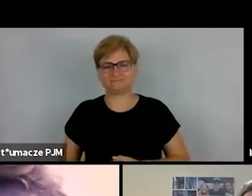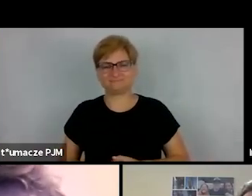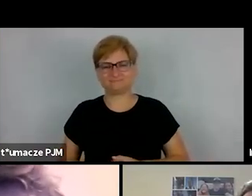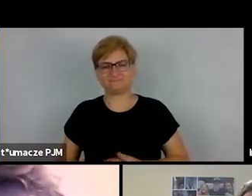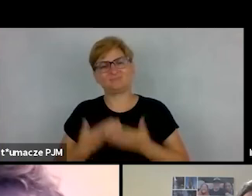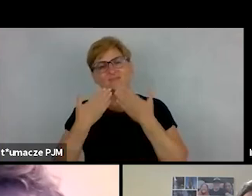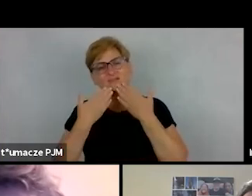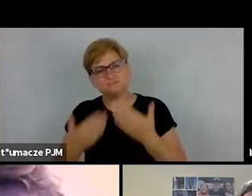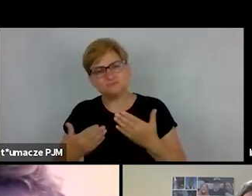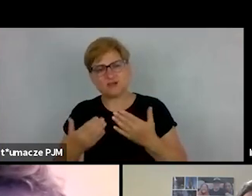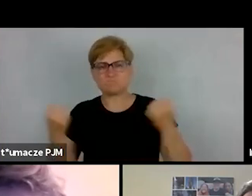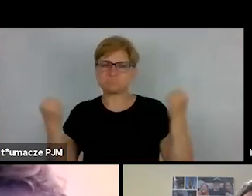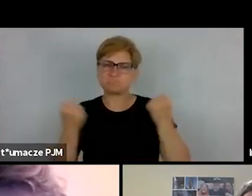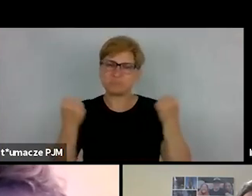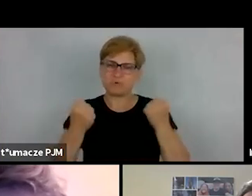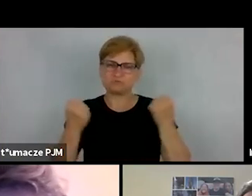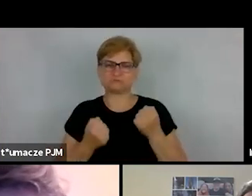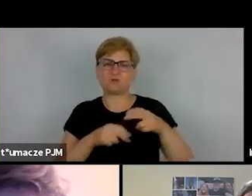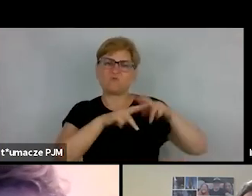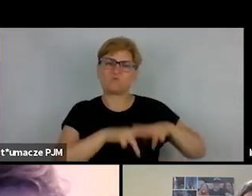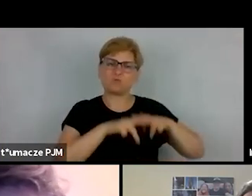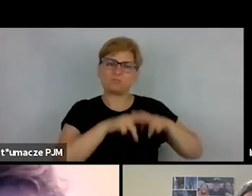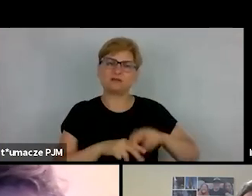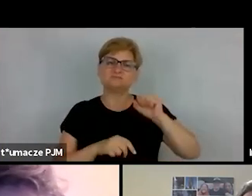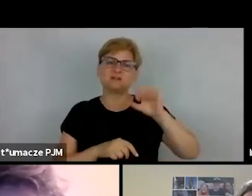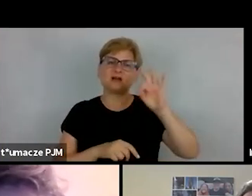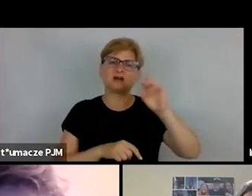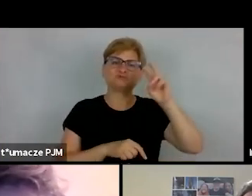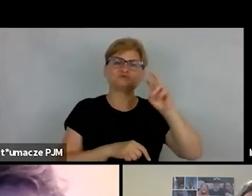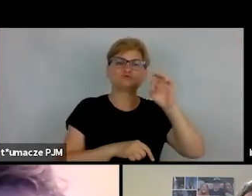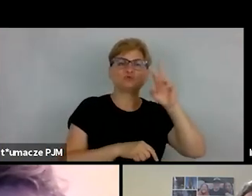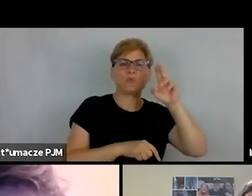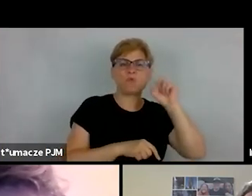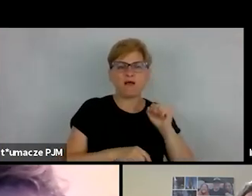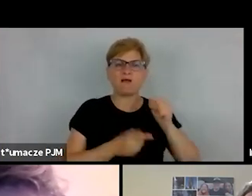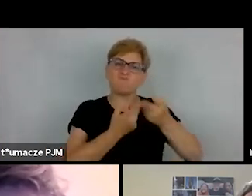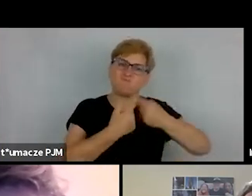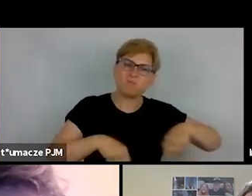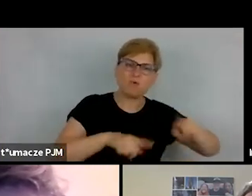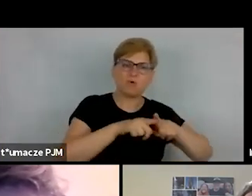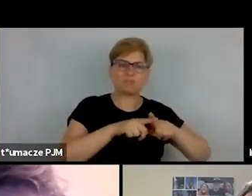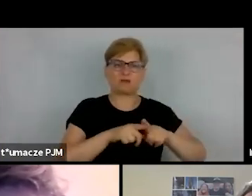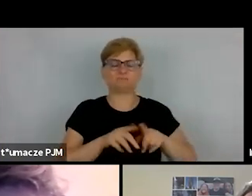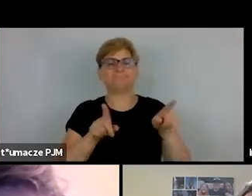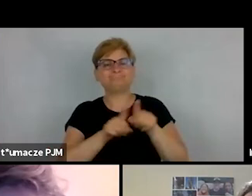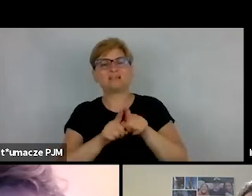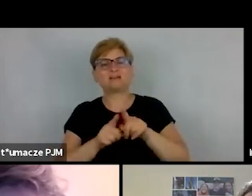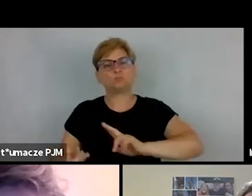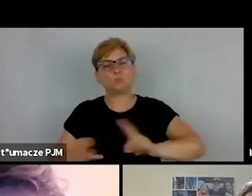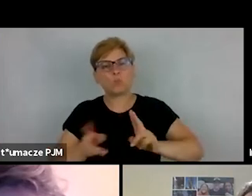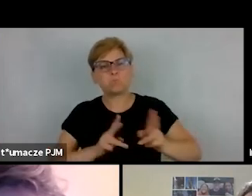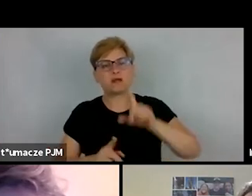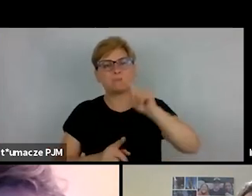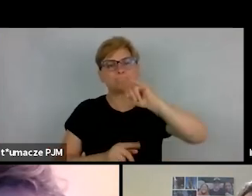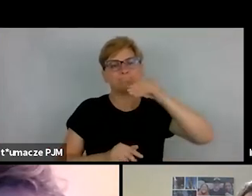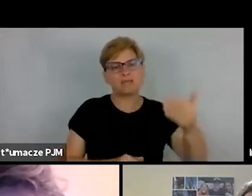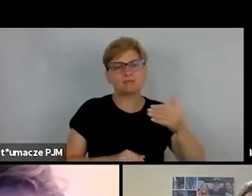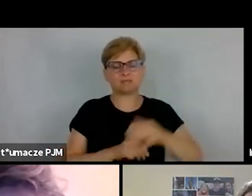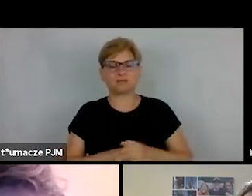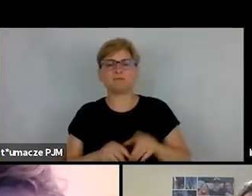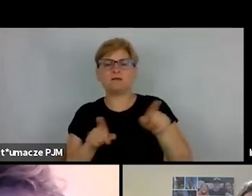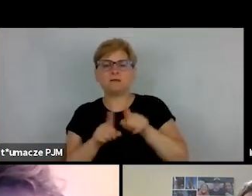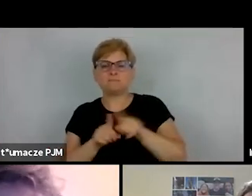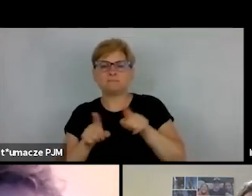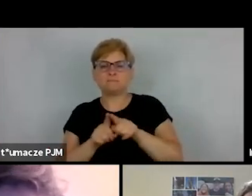Dzięki bardzo dla Fundacji Ashoka za współorganizację, za tłumaczenie PJM, za prowadzenie.